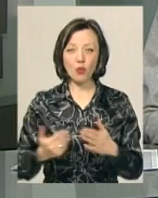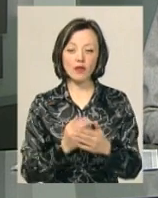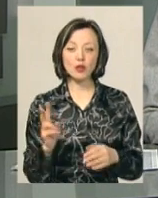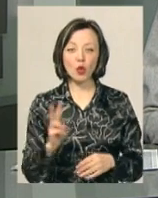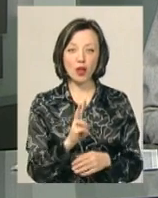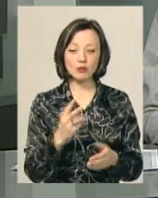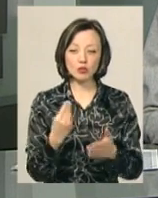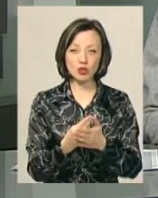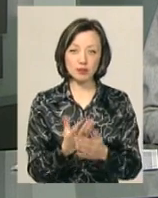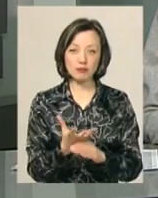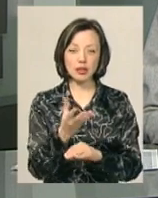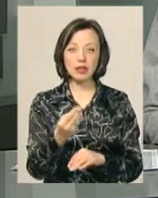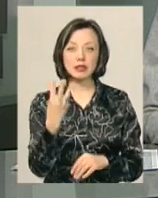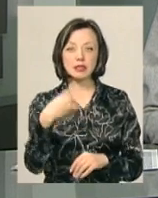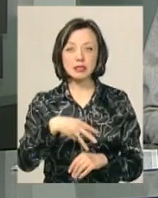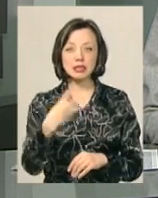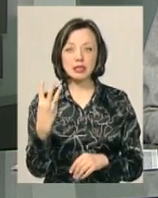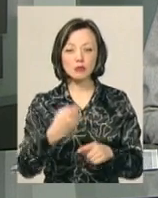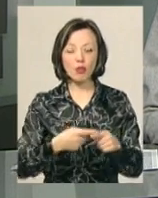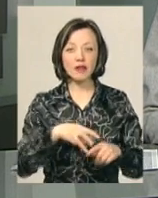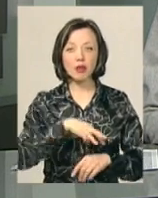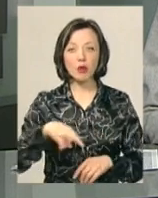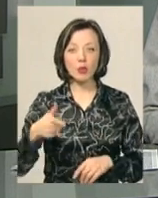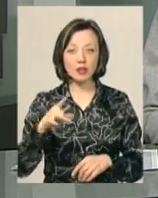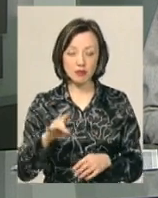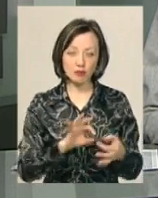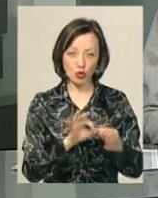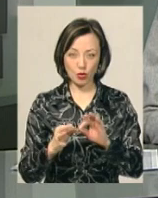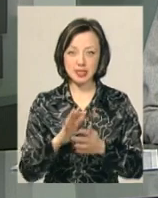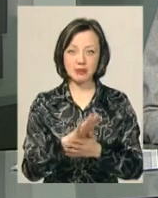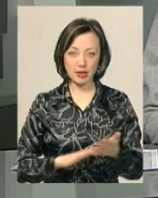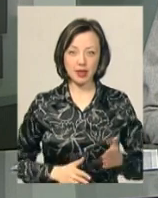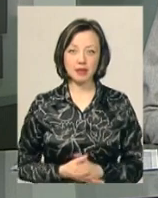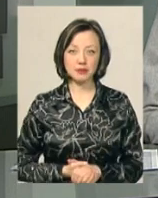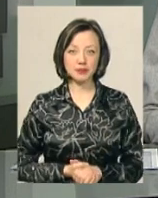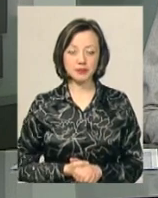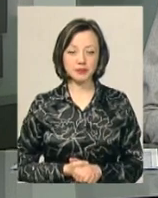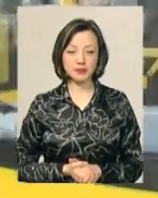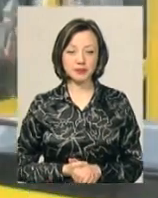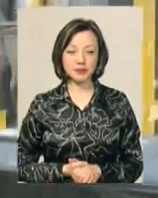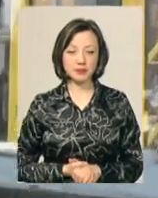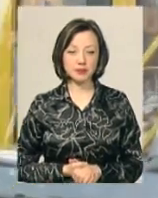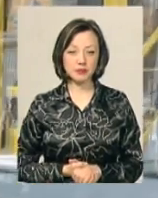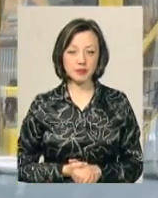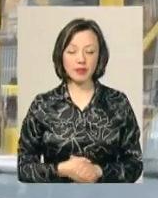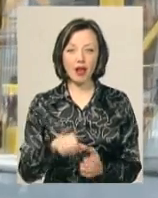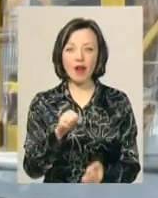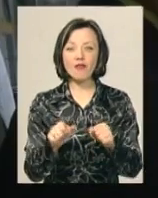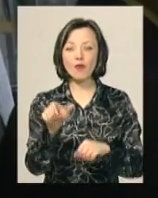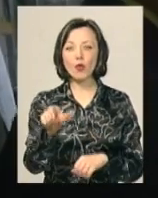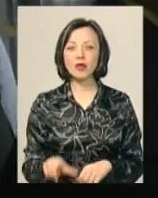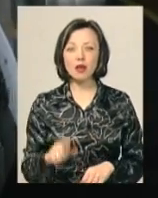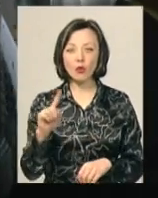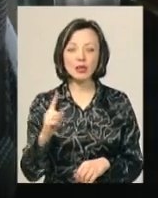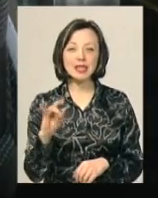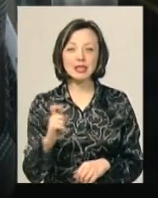тролейбуси бюджету міста обійшлися у 33,5 мільйони гривень. З подробицями Наталія Сідова. Водій Едуард Біляк –